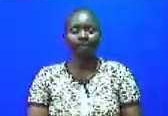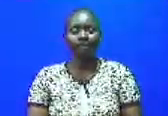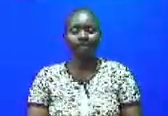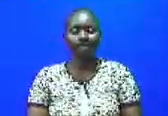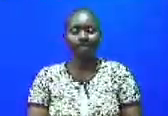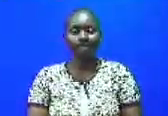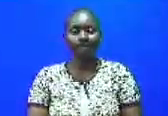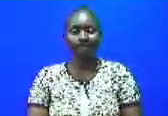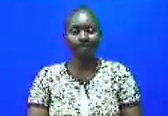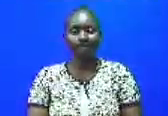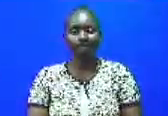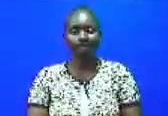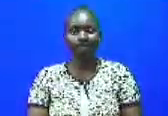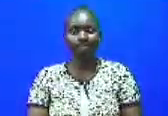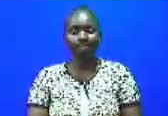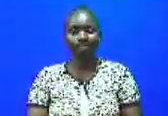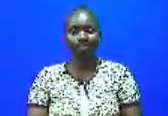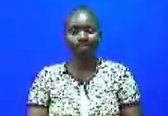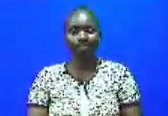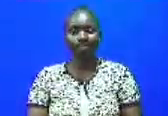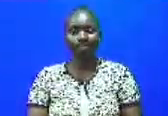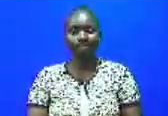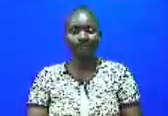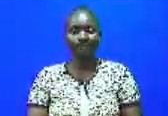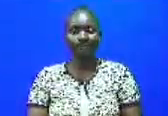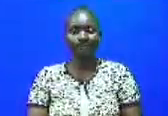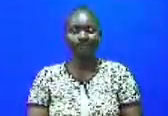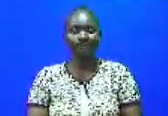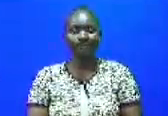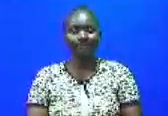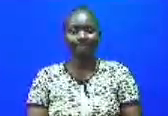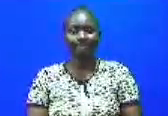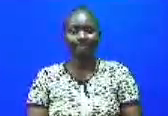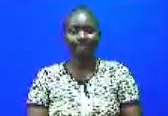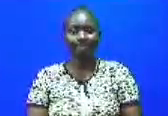Litari anengkuru kwa deepon. Asanya.